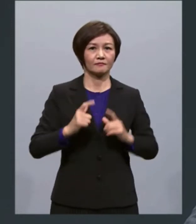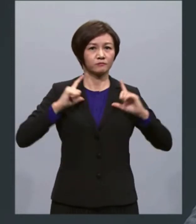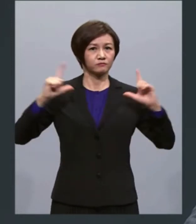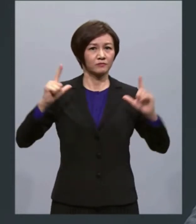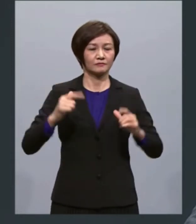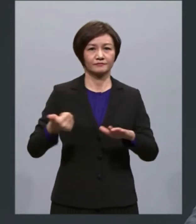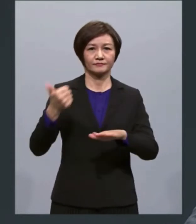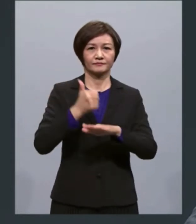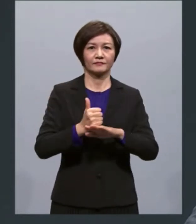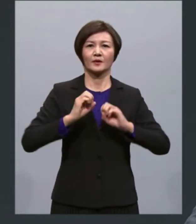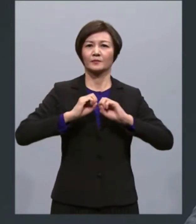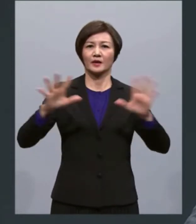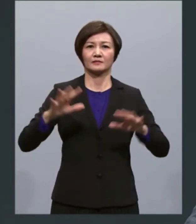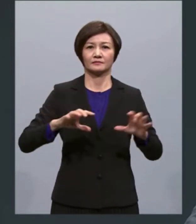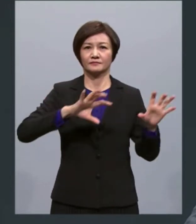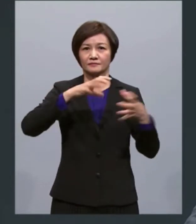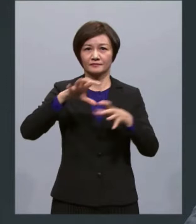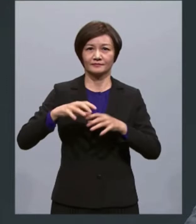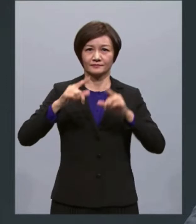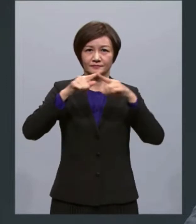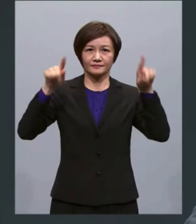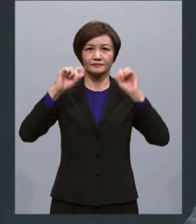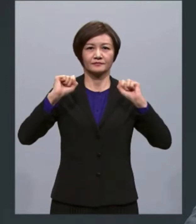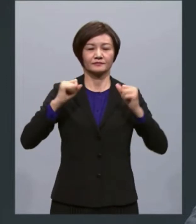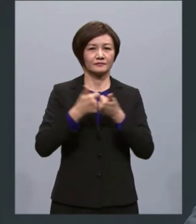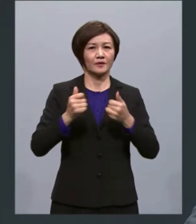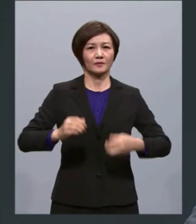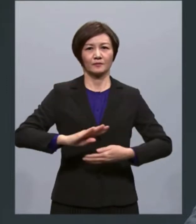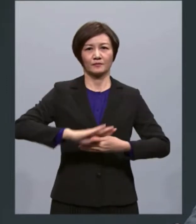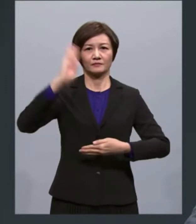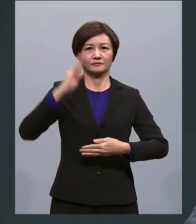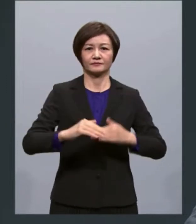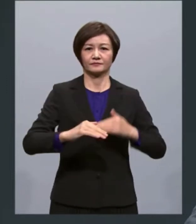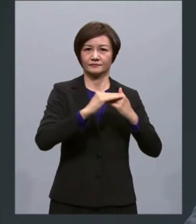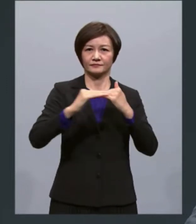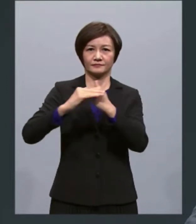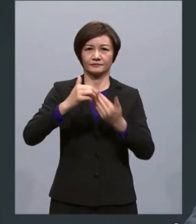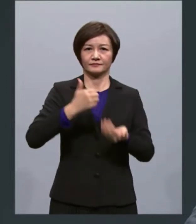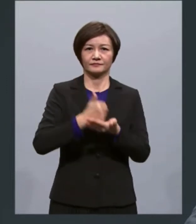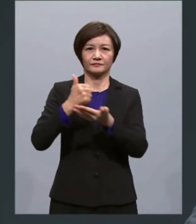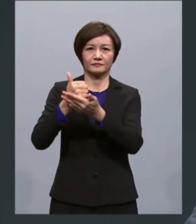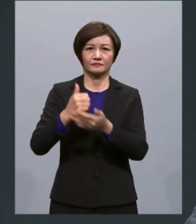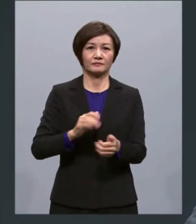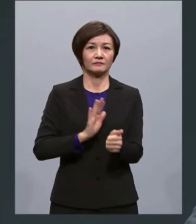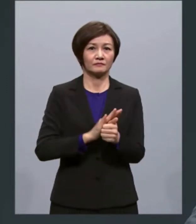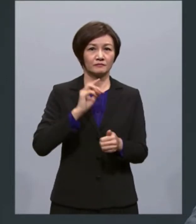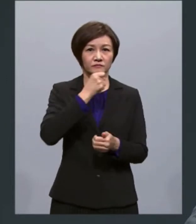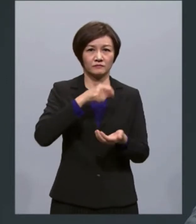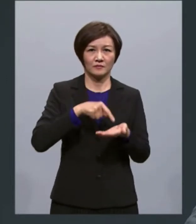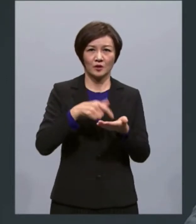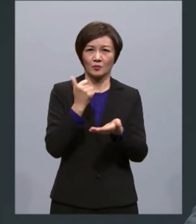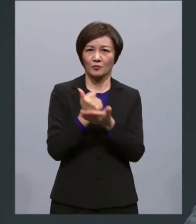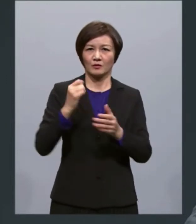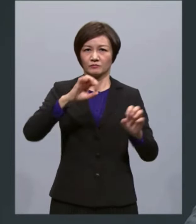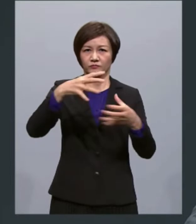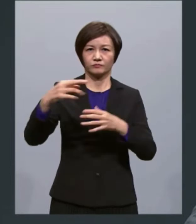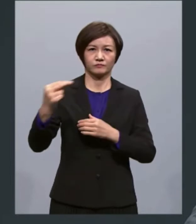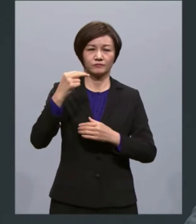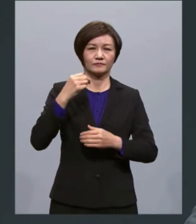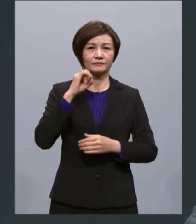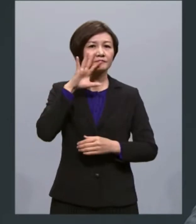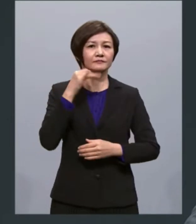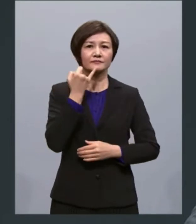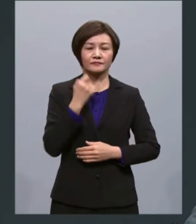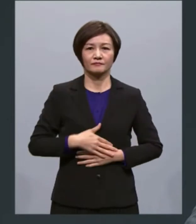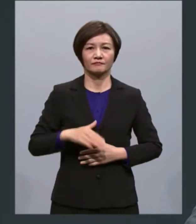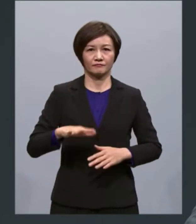份上台宣布四大运开幕，对等尊严为台湾争取了应有的国际能见度。我主张维持